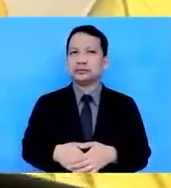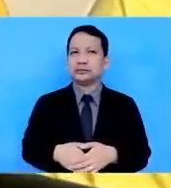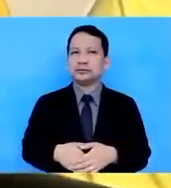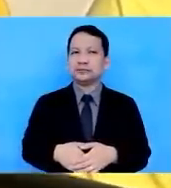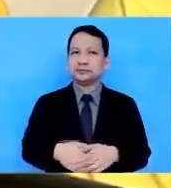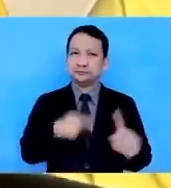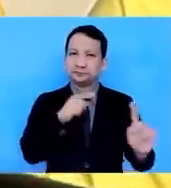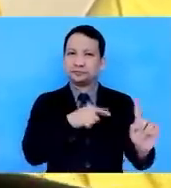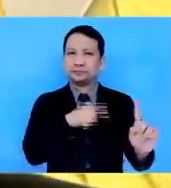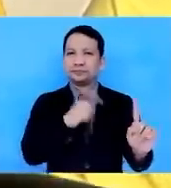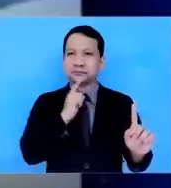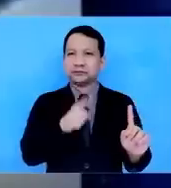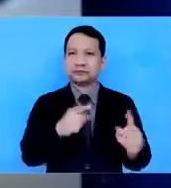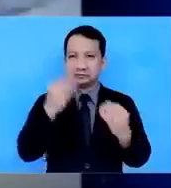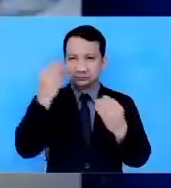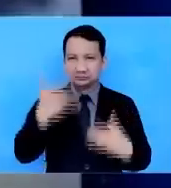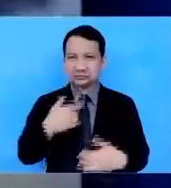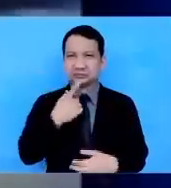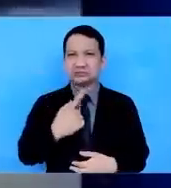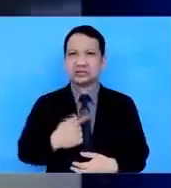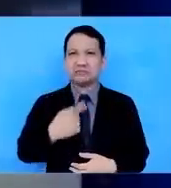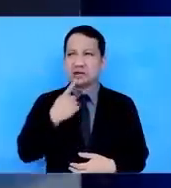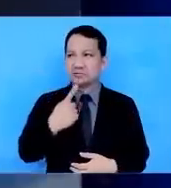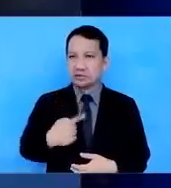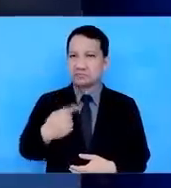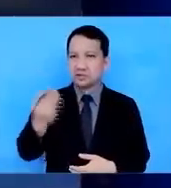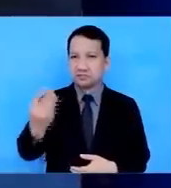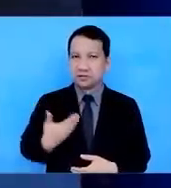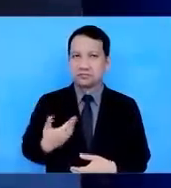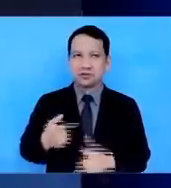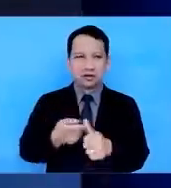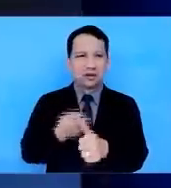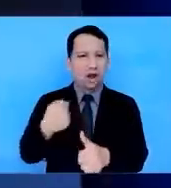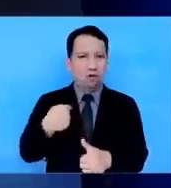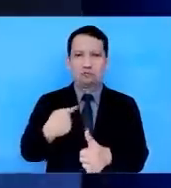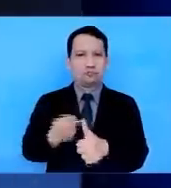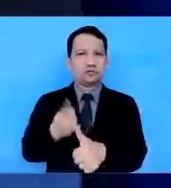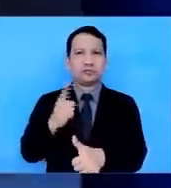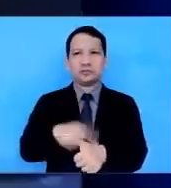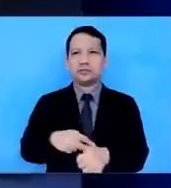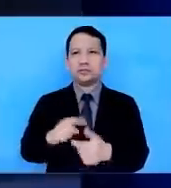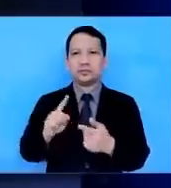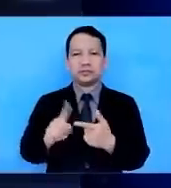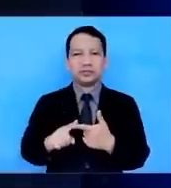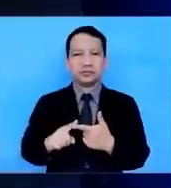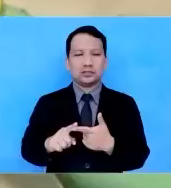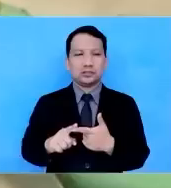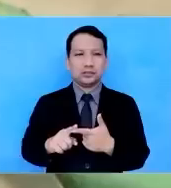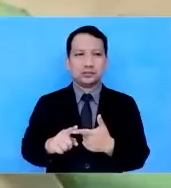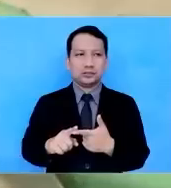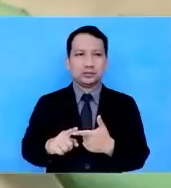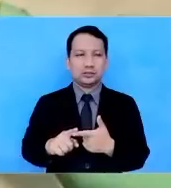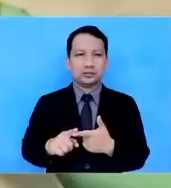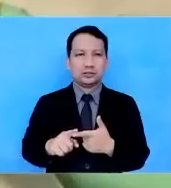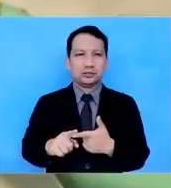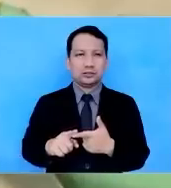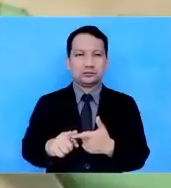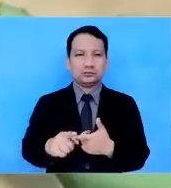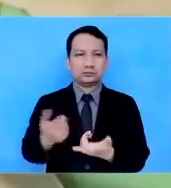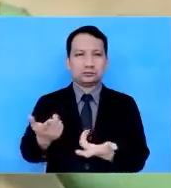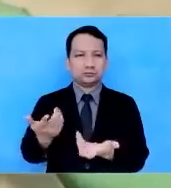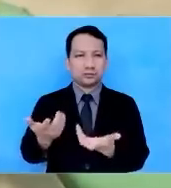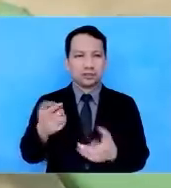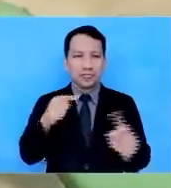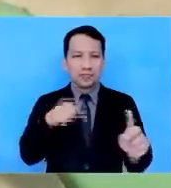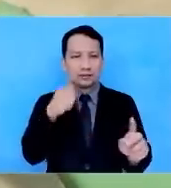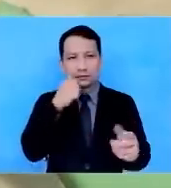Siya po talaga nagsabi sa akin. Yun lang po talaga una. Inatiyempo lang po talaga si Miss yung na namin. Pero